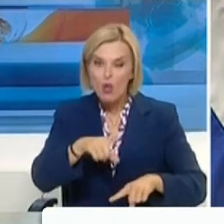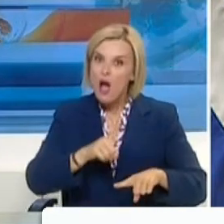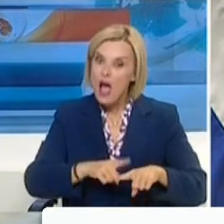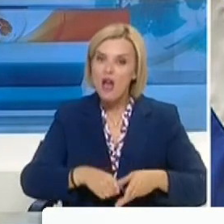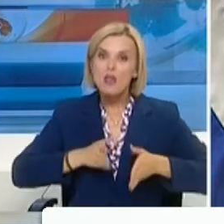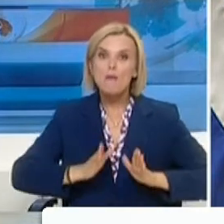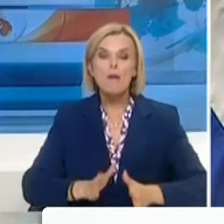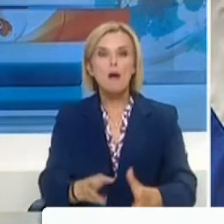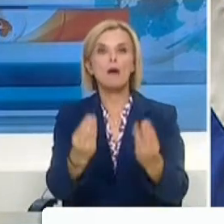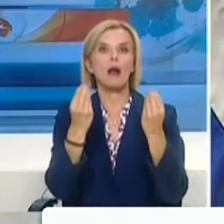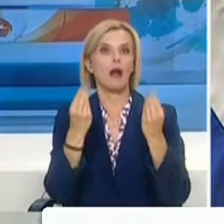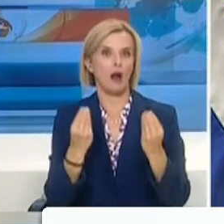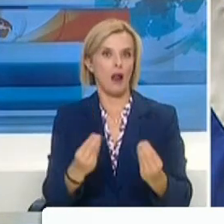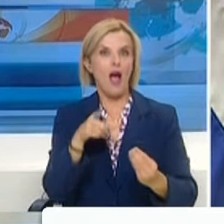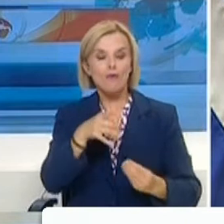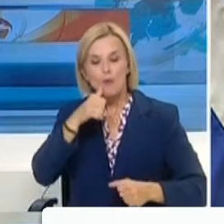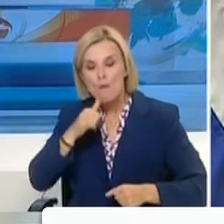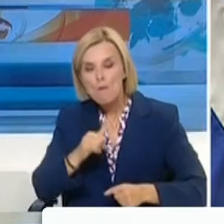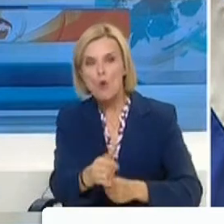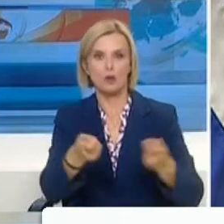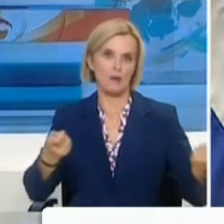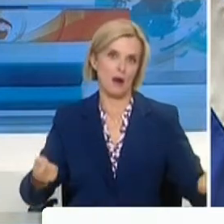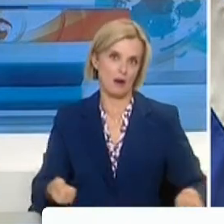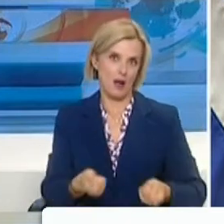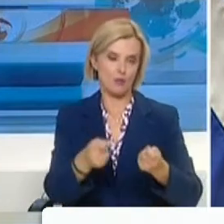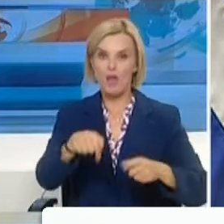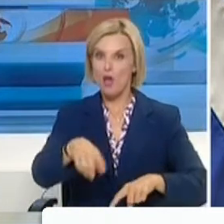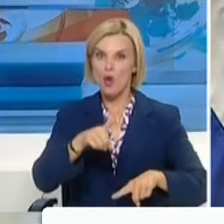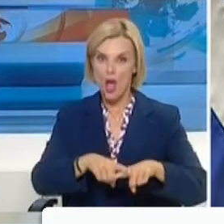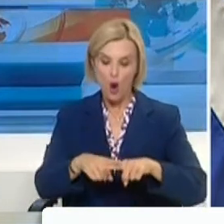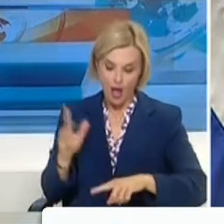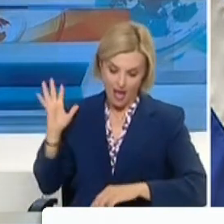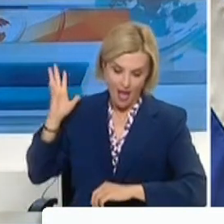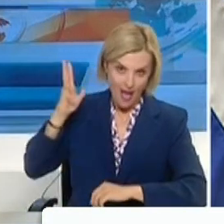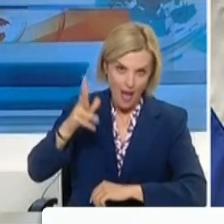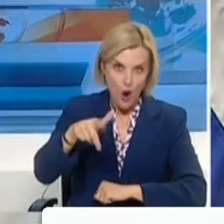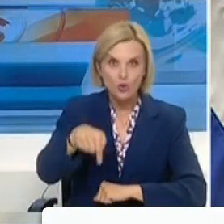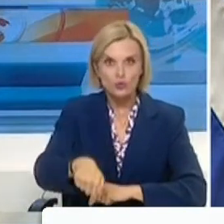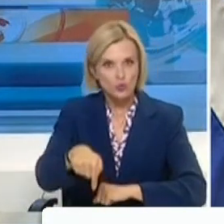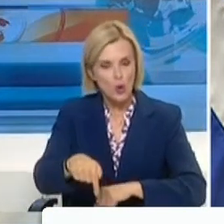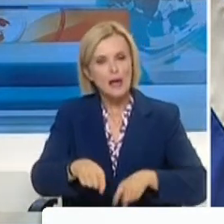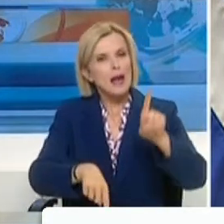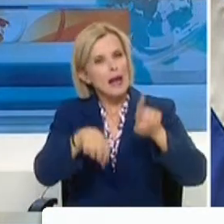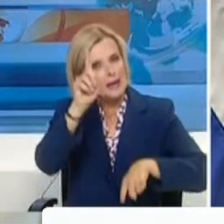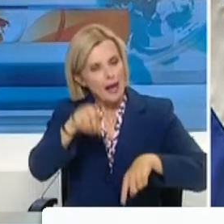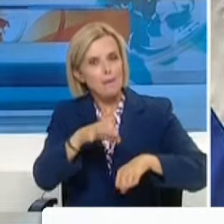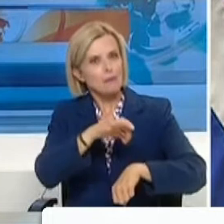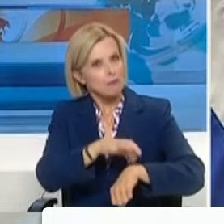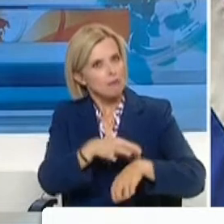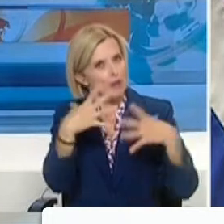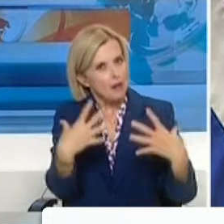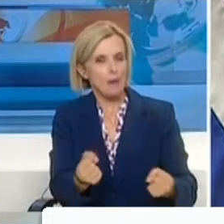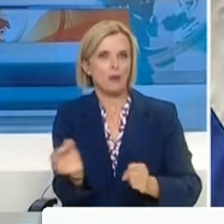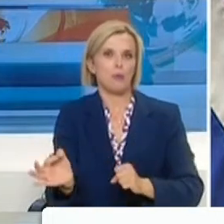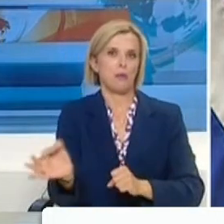σημαντικά ποσοστά ανοσίας. Στην πατρίδα μας εκτιμάται με τα έως τώρα δεδομένα πως μικρός αριθμός ατόμων έχουν νοσήσει από τον ιό,